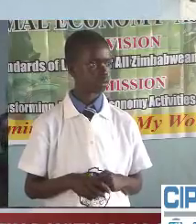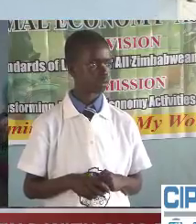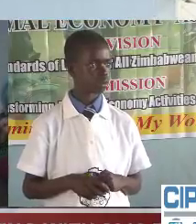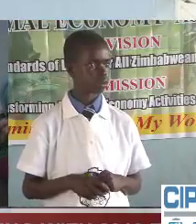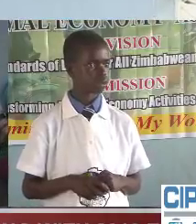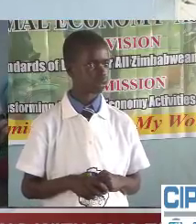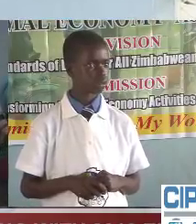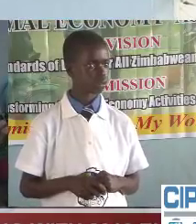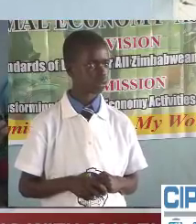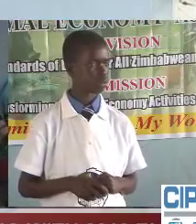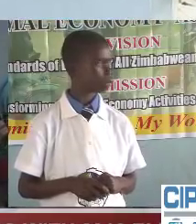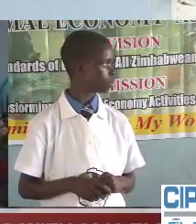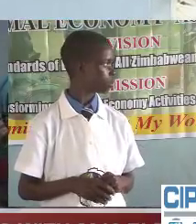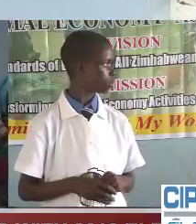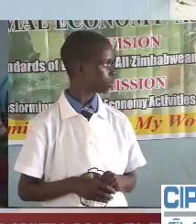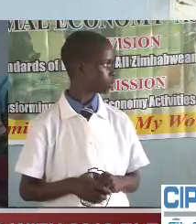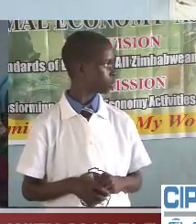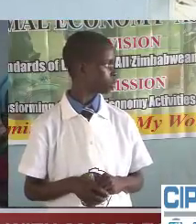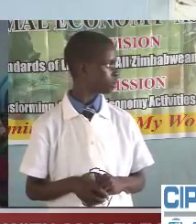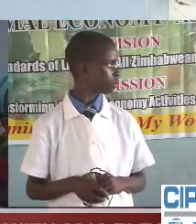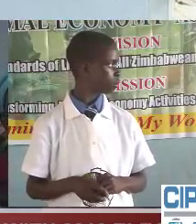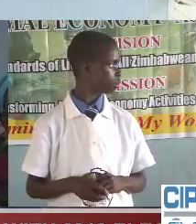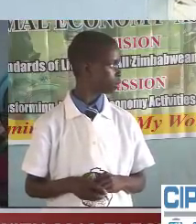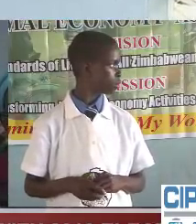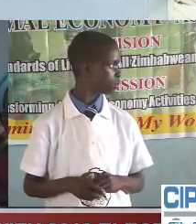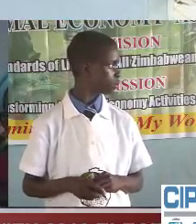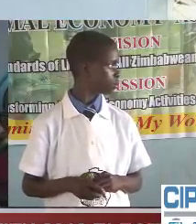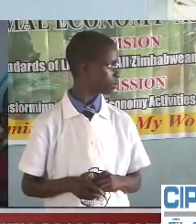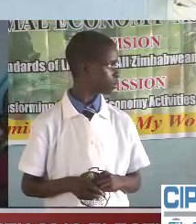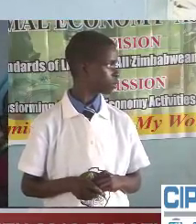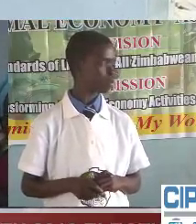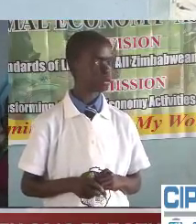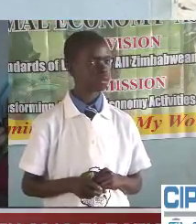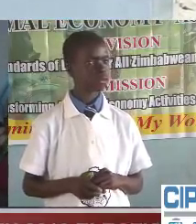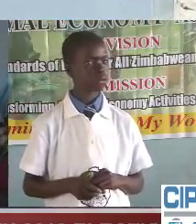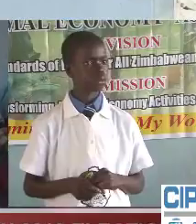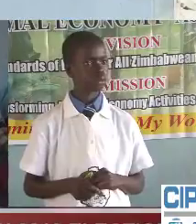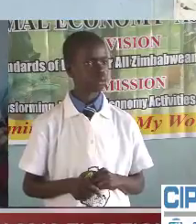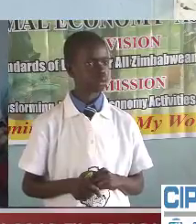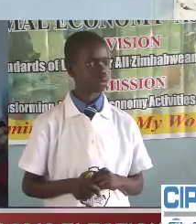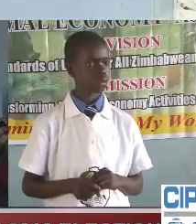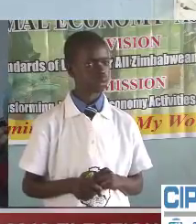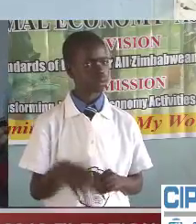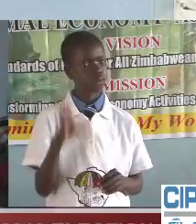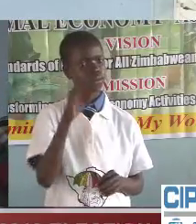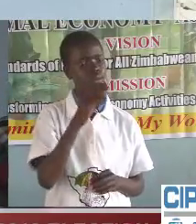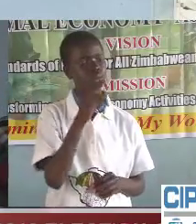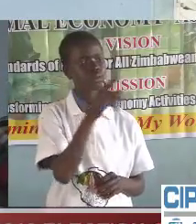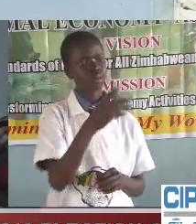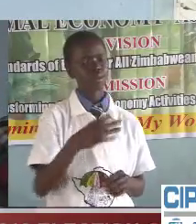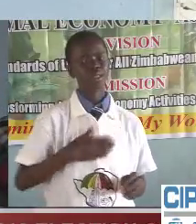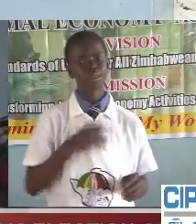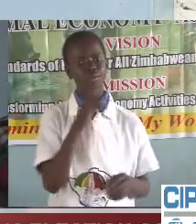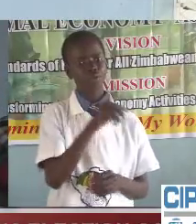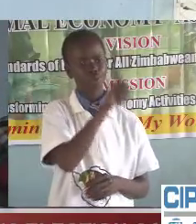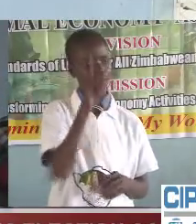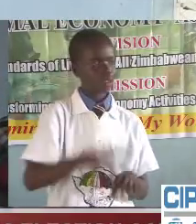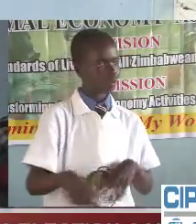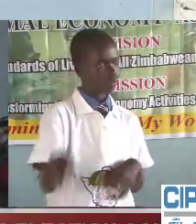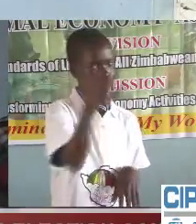Aspiring MP. Aspiring MP weMasvingo Urban. Vanodakita MP yavo.